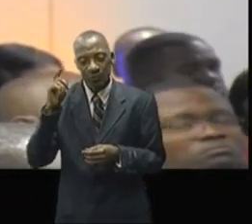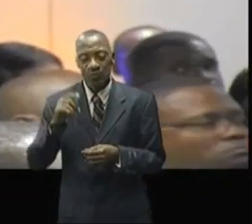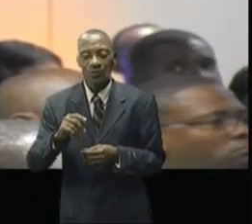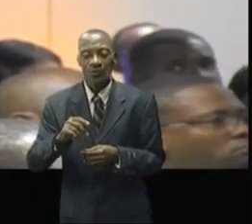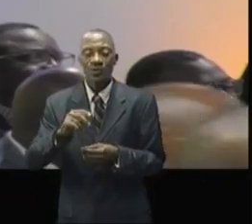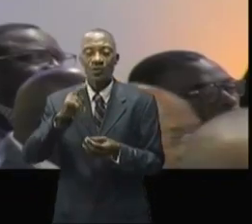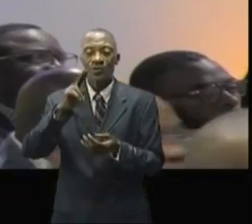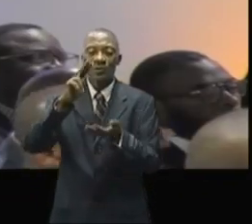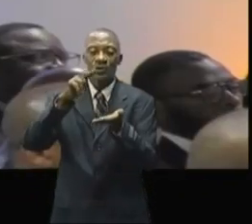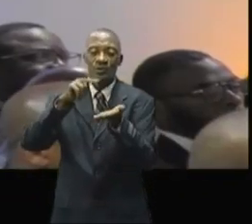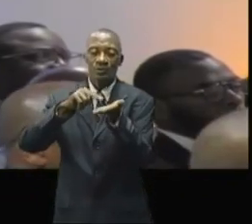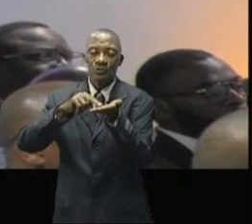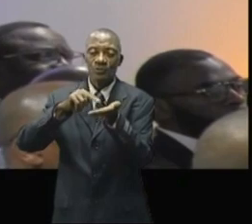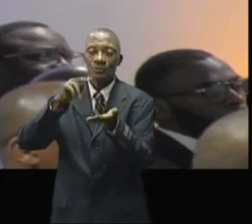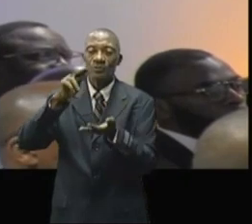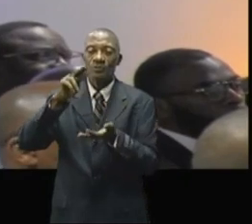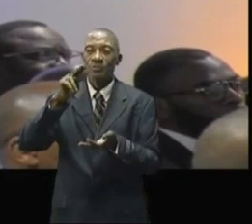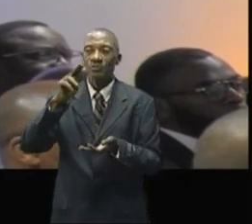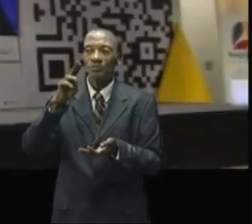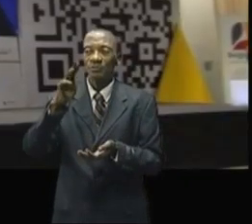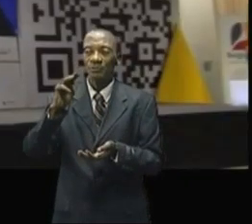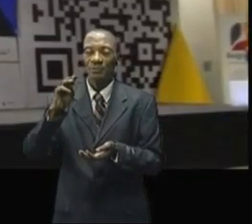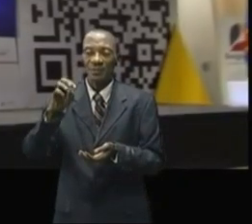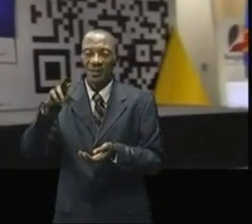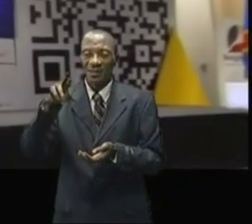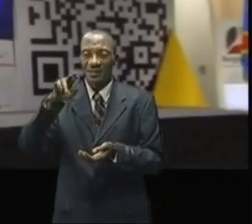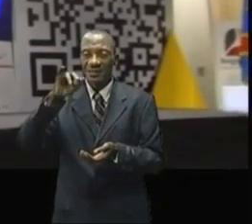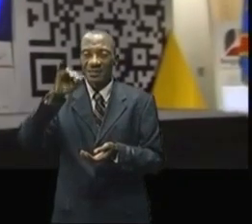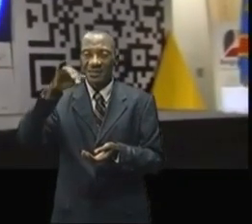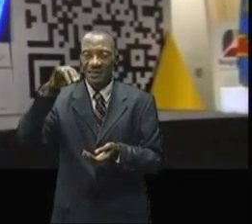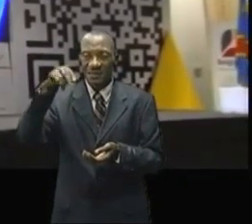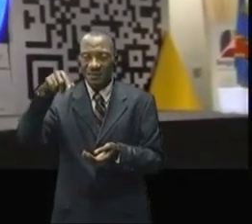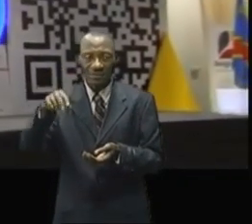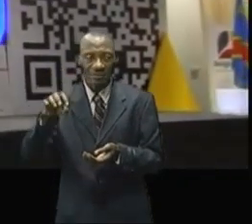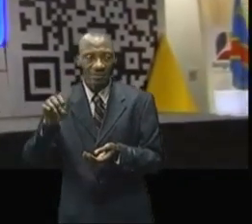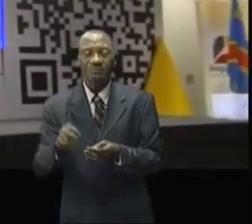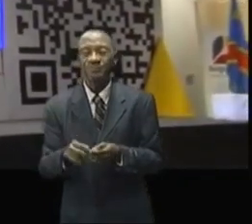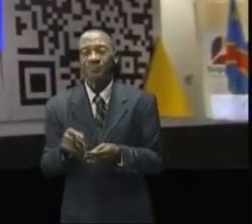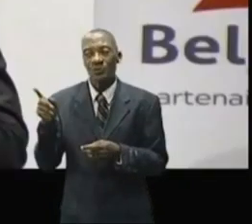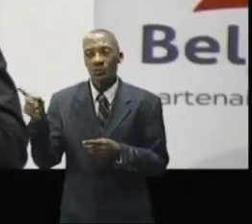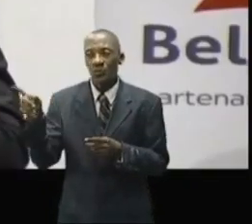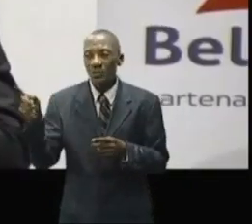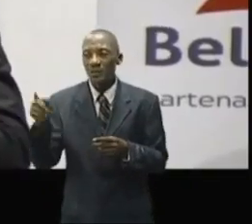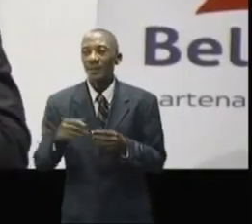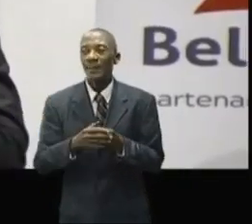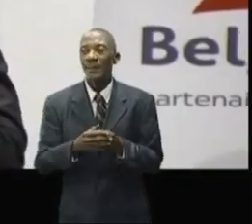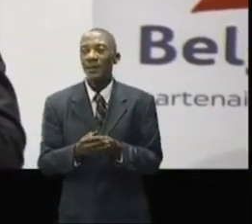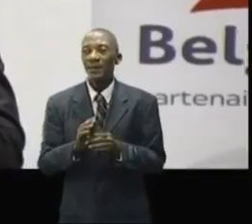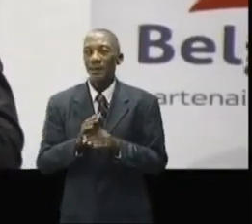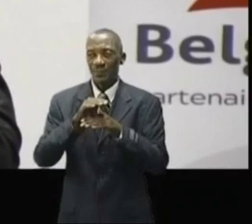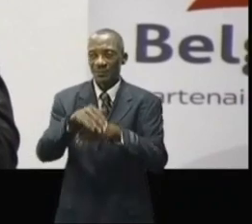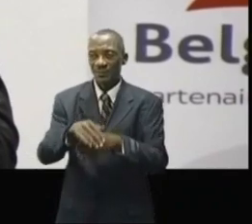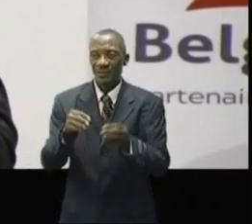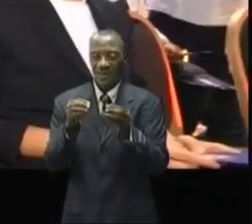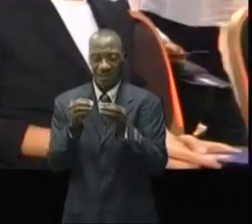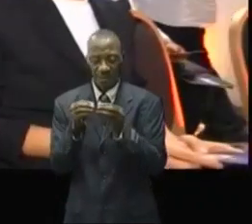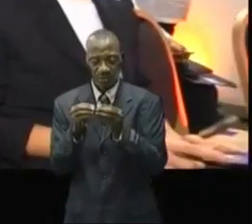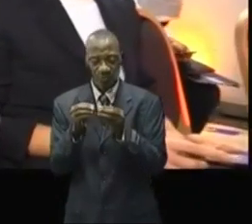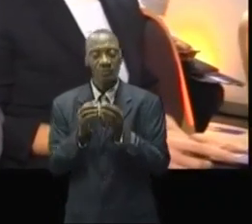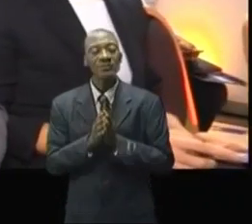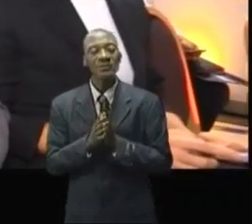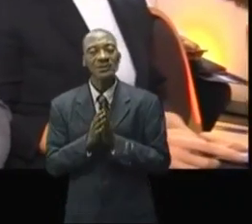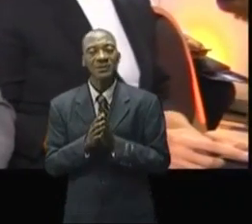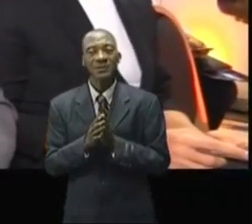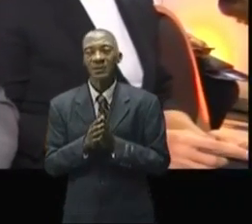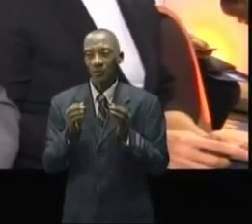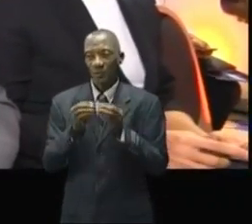questions-réponses avec la presse. Après la projection de la vidéo présentant le code numérique, le ministre du numérique a précisé que ce code, c'est un atout